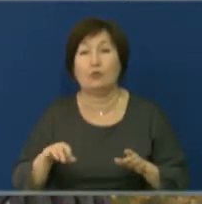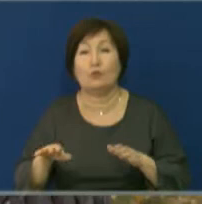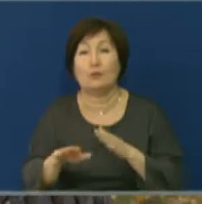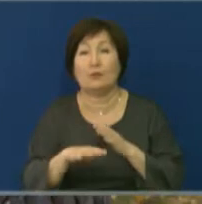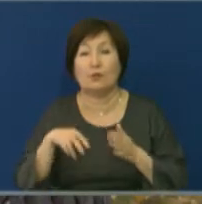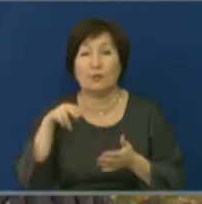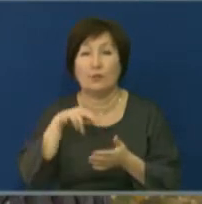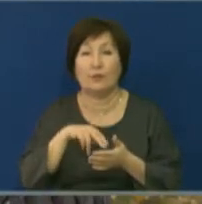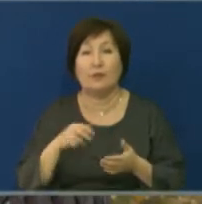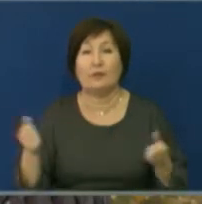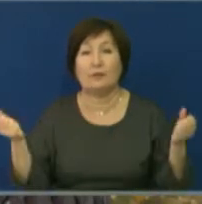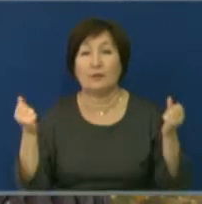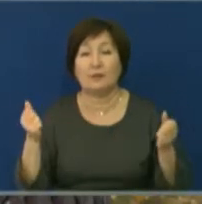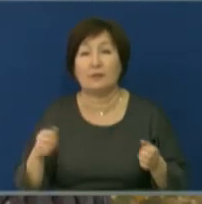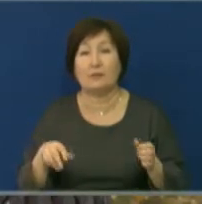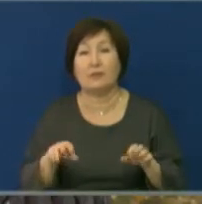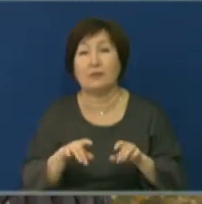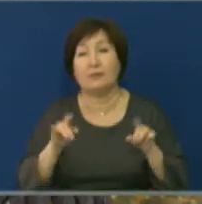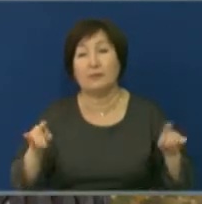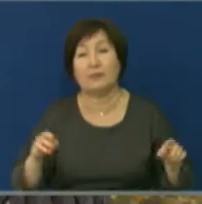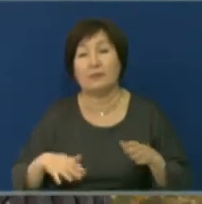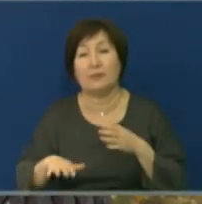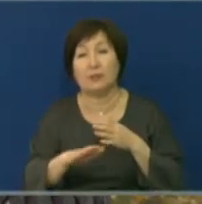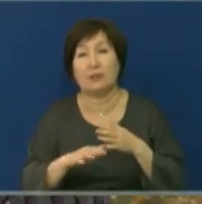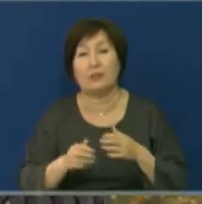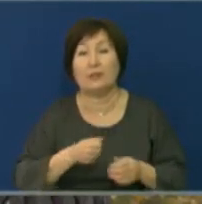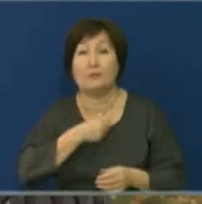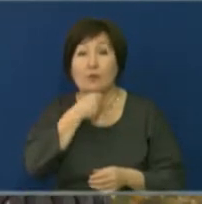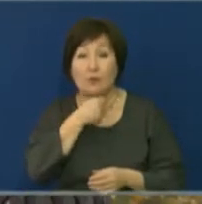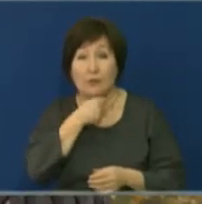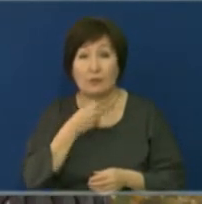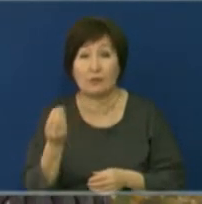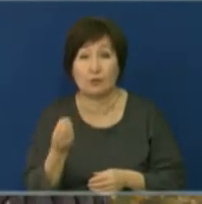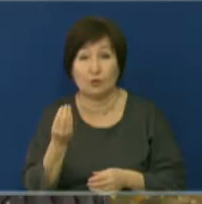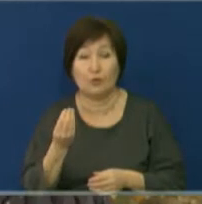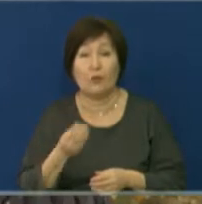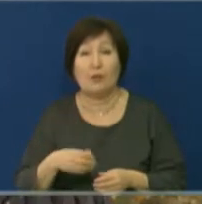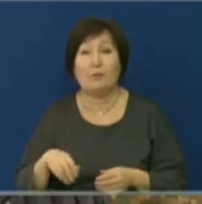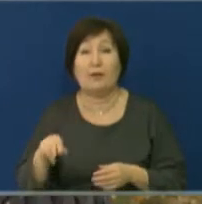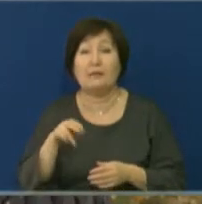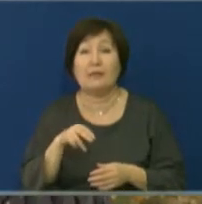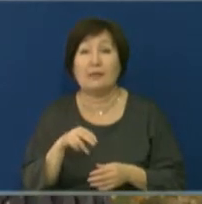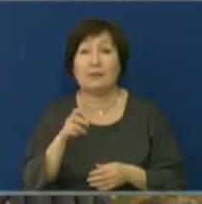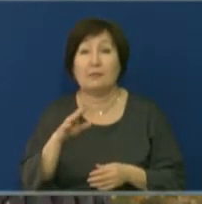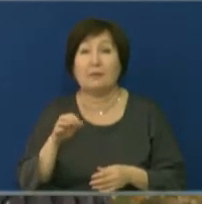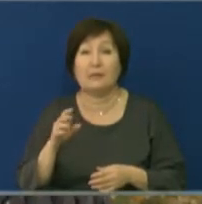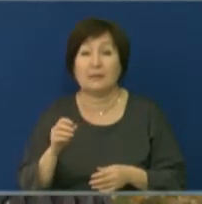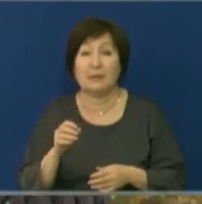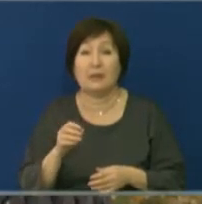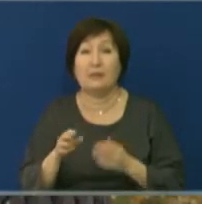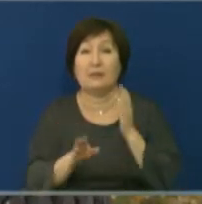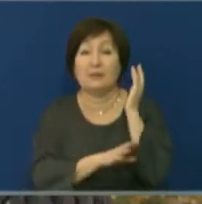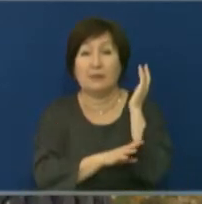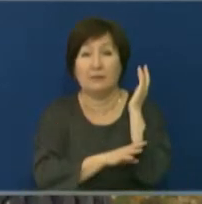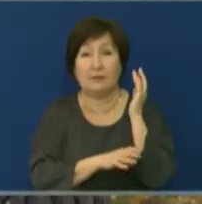детских площадок, спортивных площадок, площадок для взрослых, посадка то есть